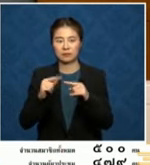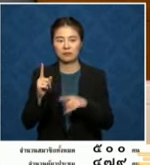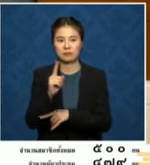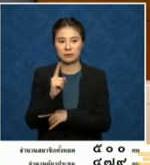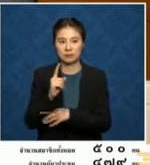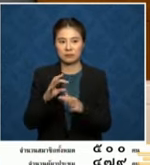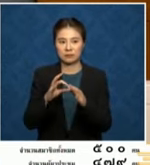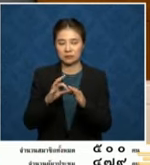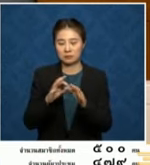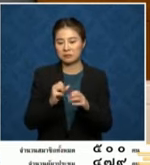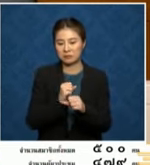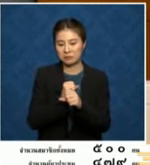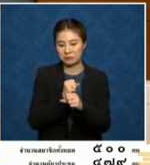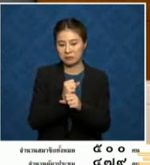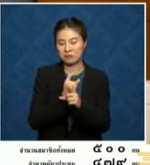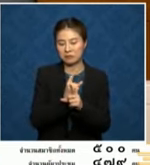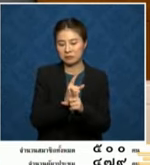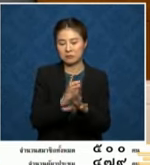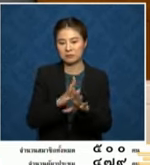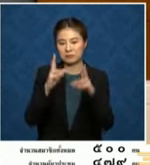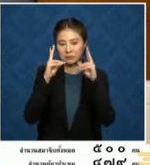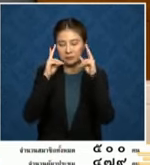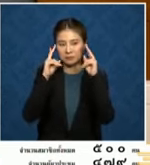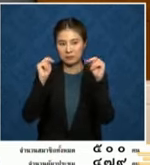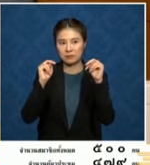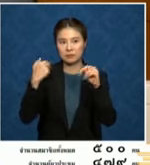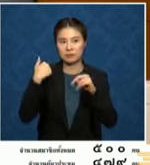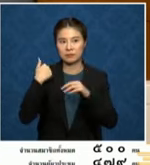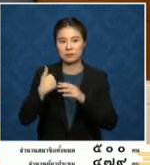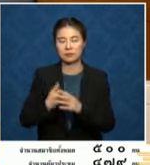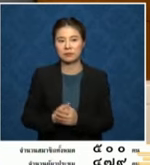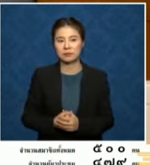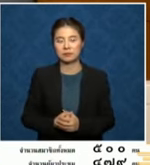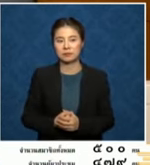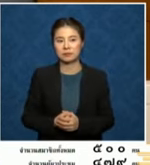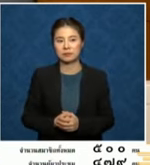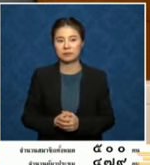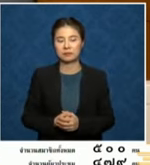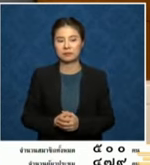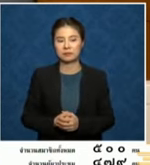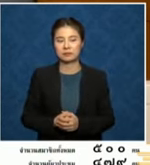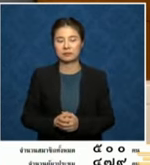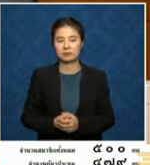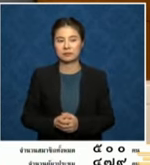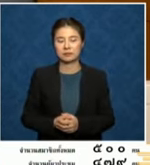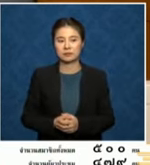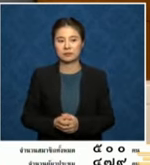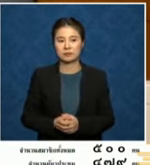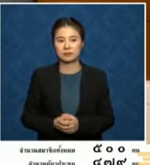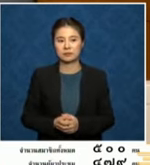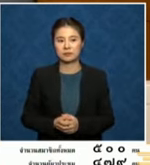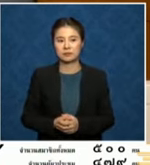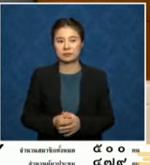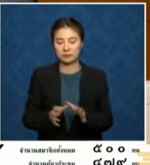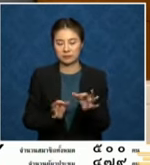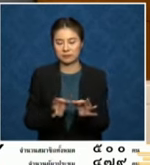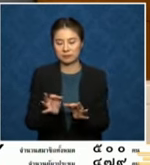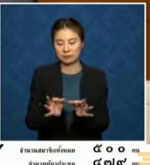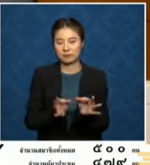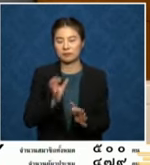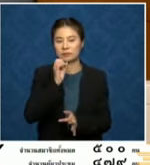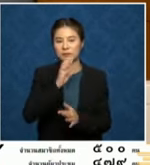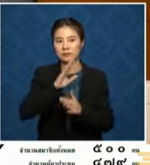ณของสำนักนายกรัฐมนตรีตามตำแหน่งต่างๆตามขั้นของทางข้าราชการนั้นๆนะครับก็เป็นการชี้แจงในเบื้อง